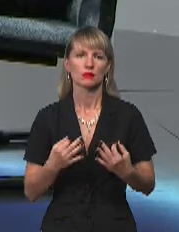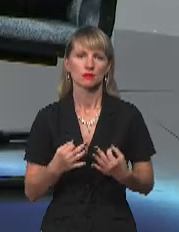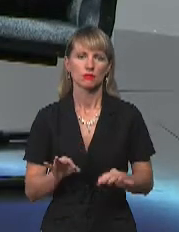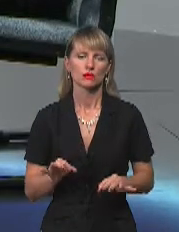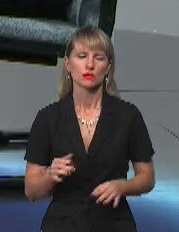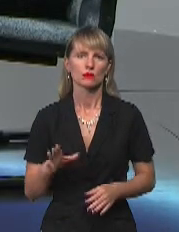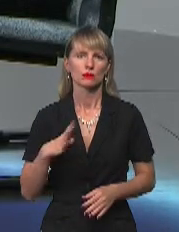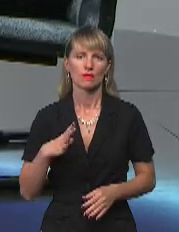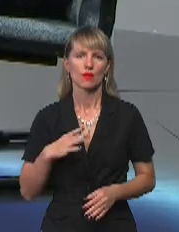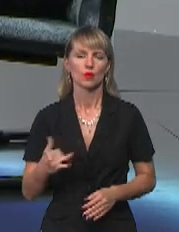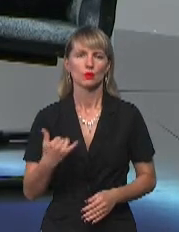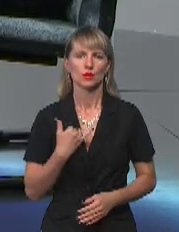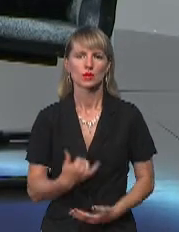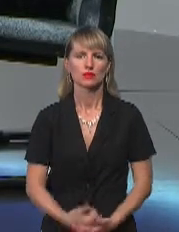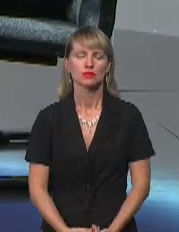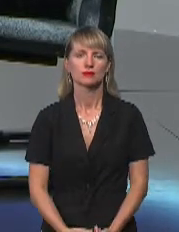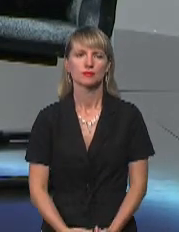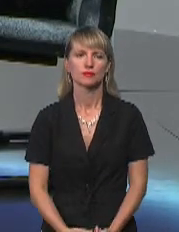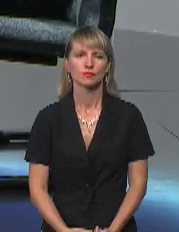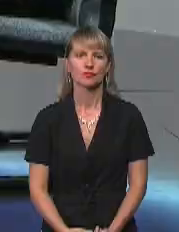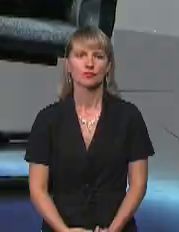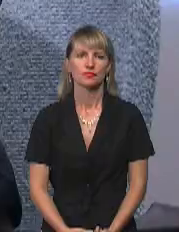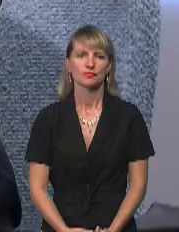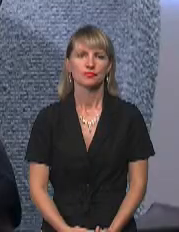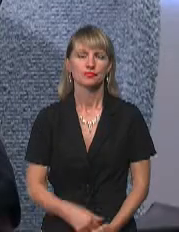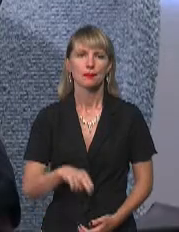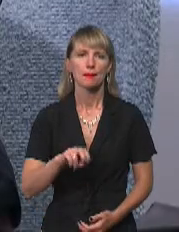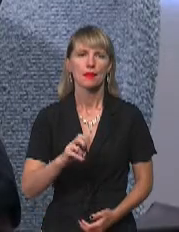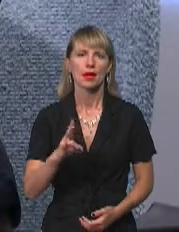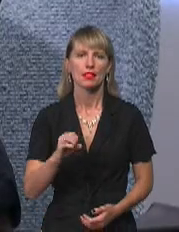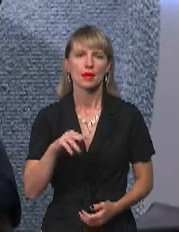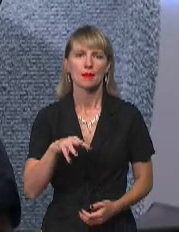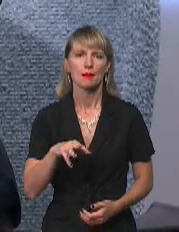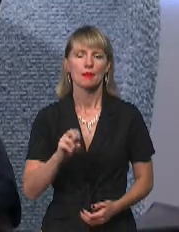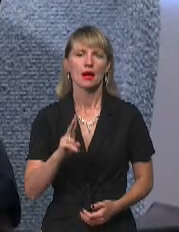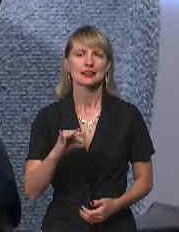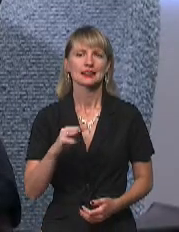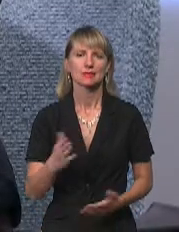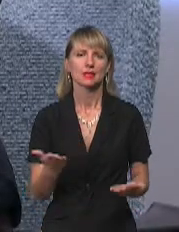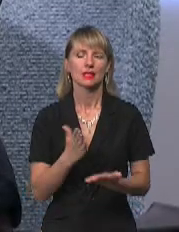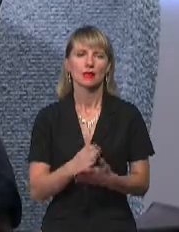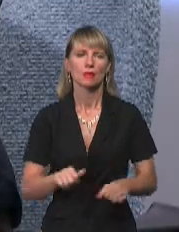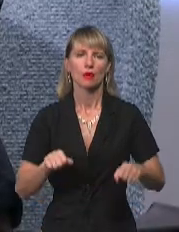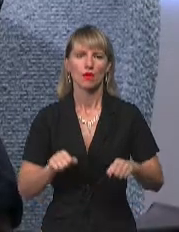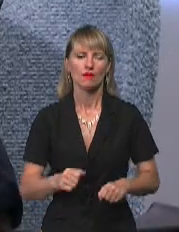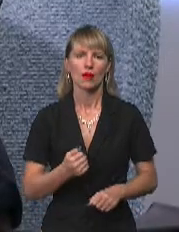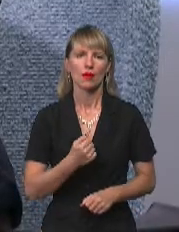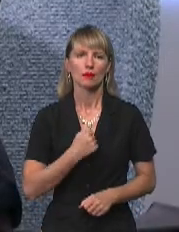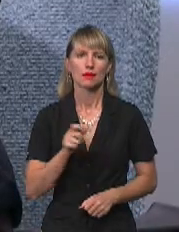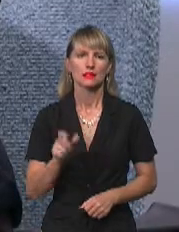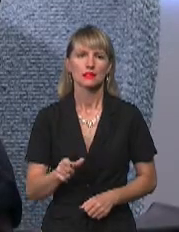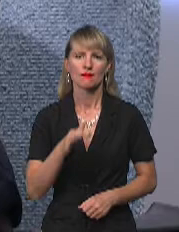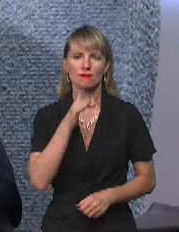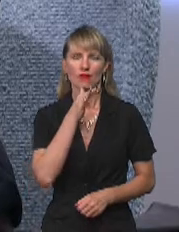місце. Дякую. Пане Максиме, які є права та повноваження бійців Нацгвардії під